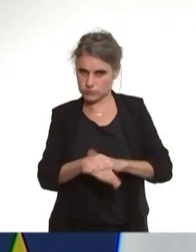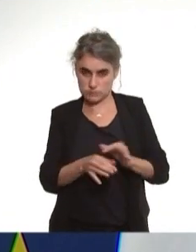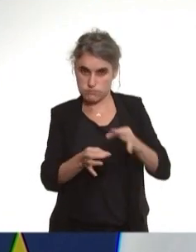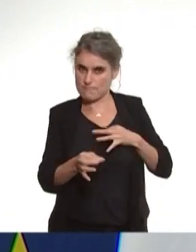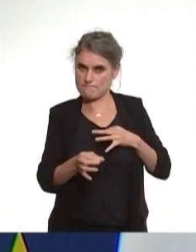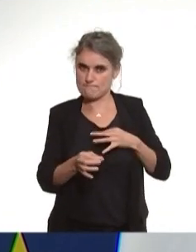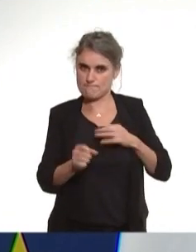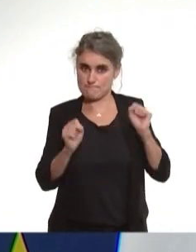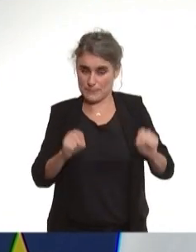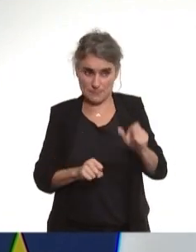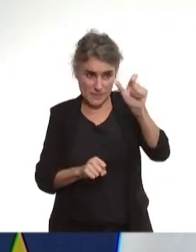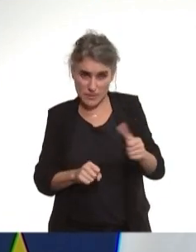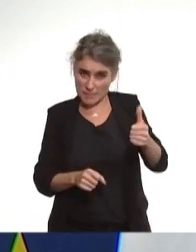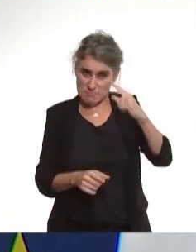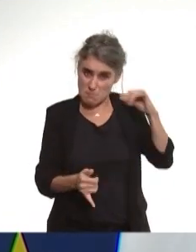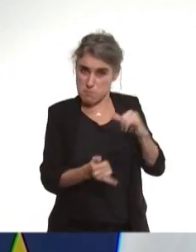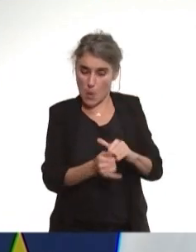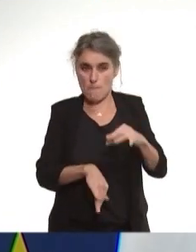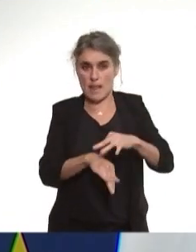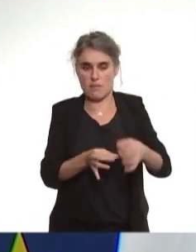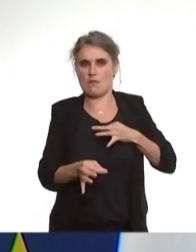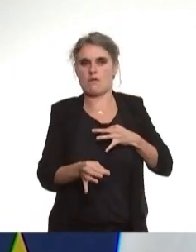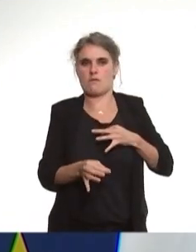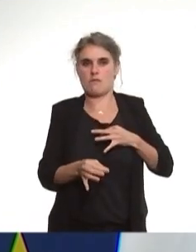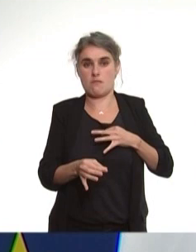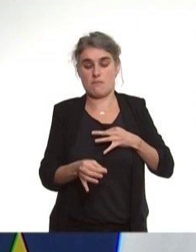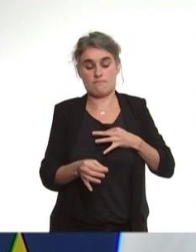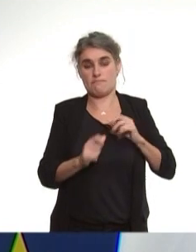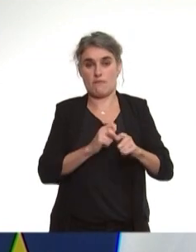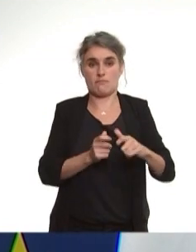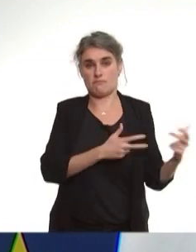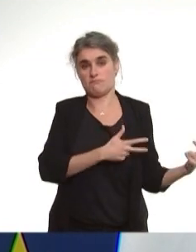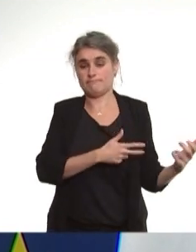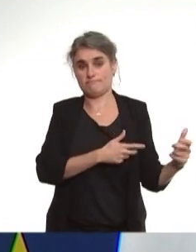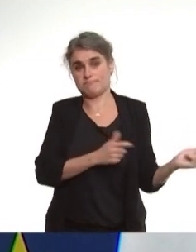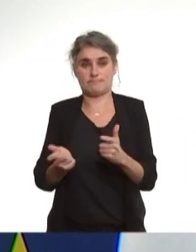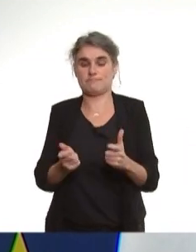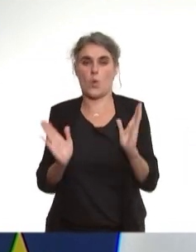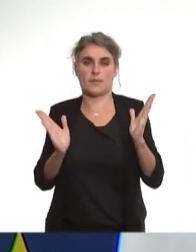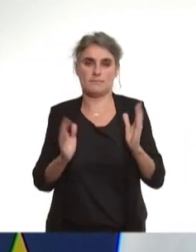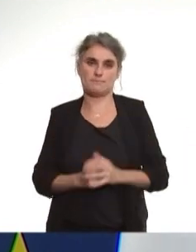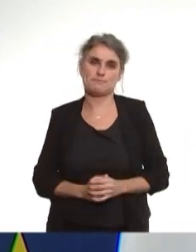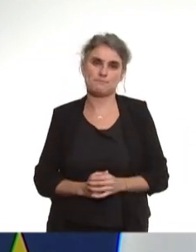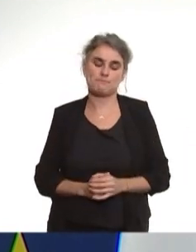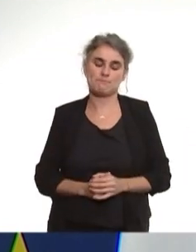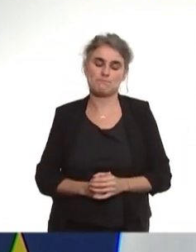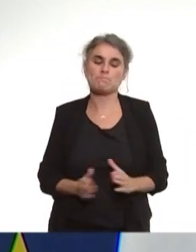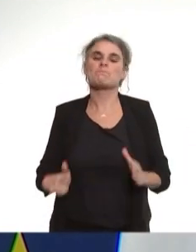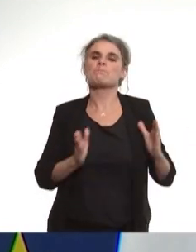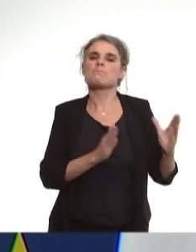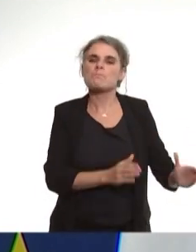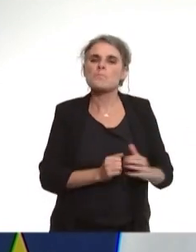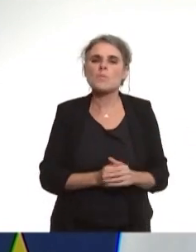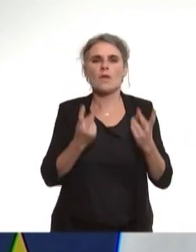qui était contagieuse sans le savoir et se retrouver soi-même quelques jours ou quelques semaines plus tard à l'hôpital un mot également pour paris